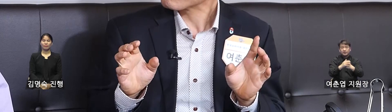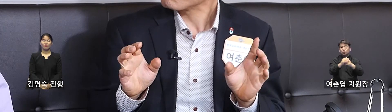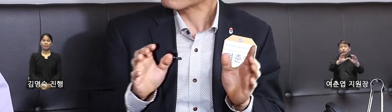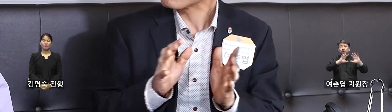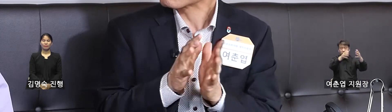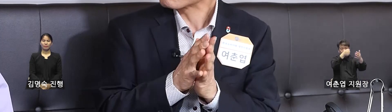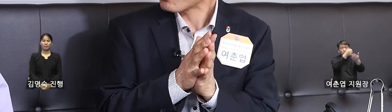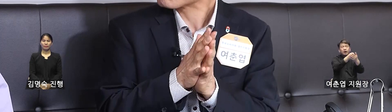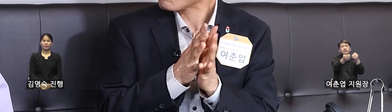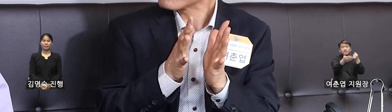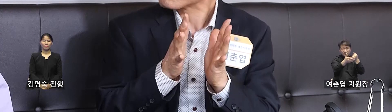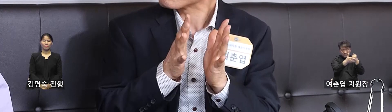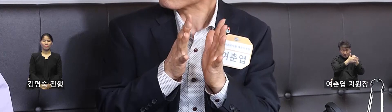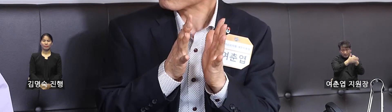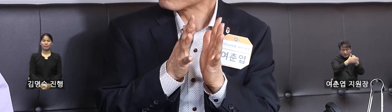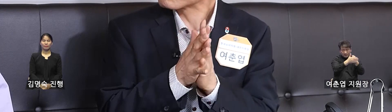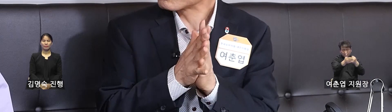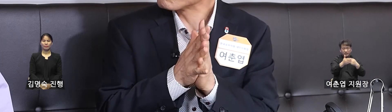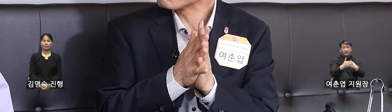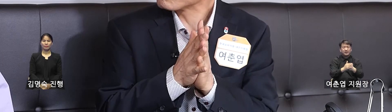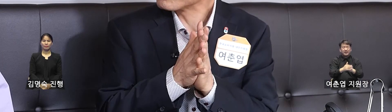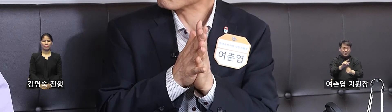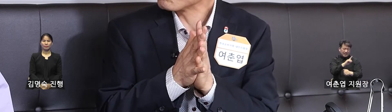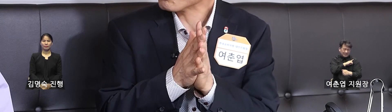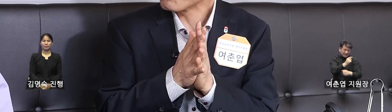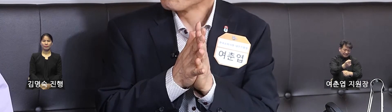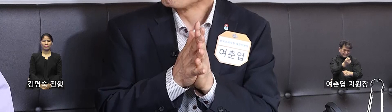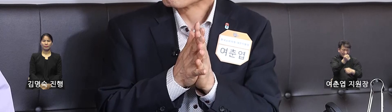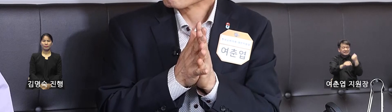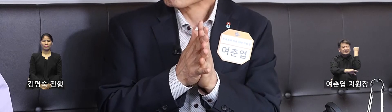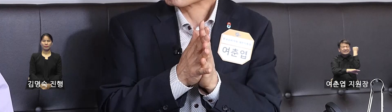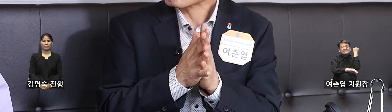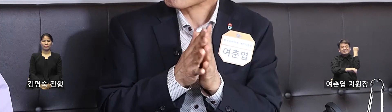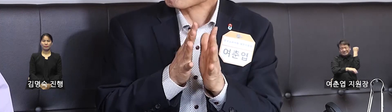국가에서 정하다 보니까 그 최소한의 어떤 기준들이고요.